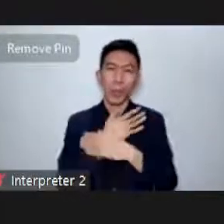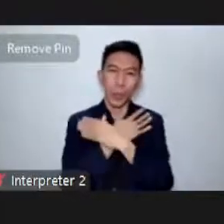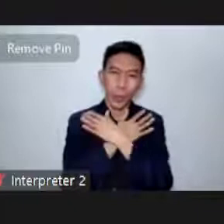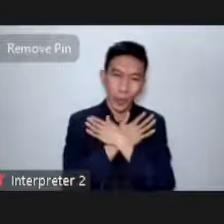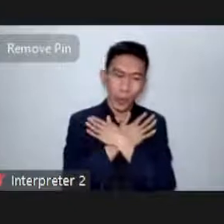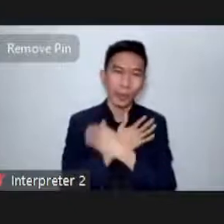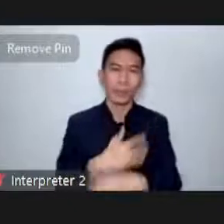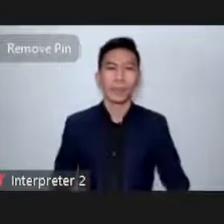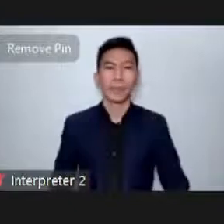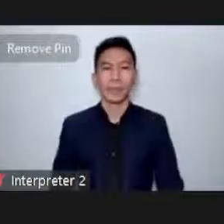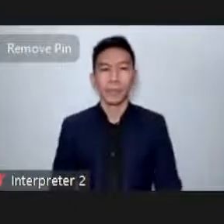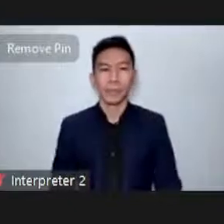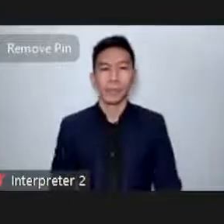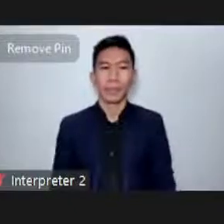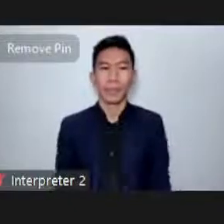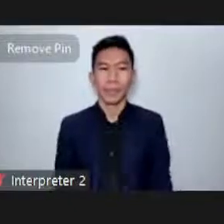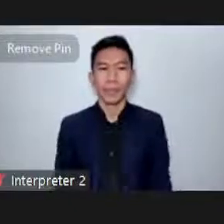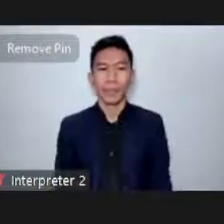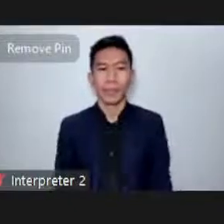sa akin.